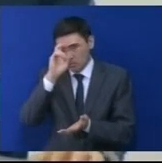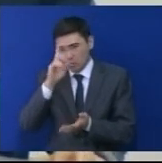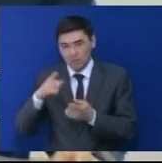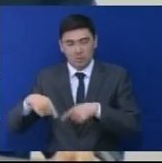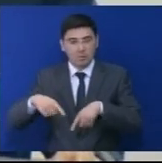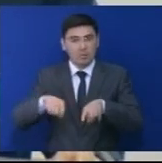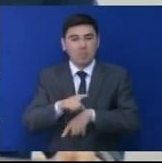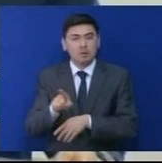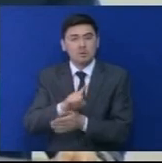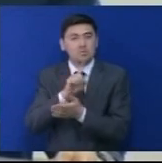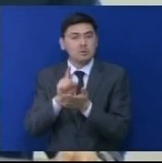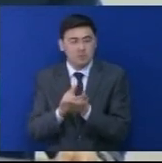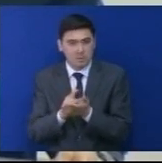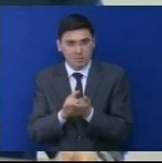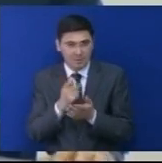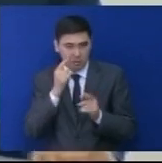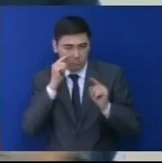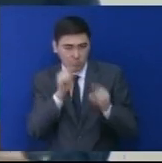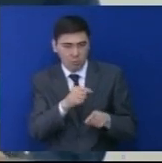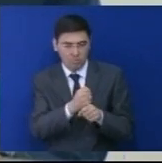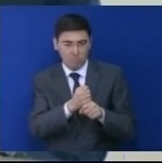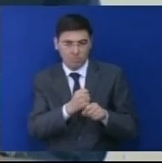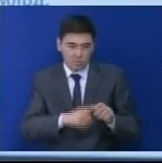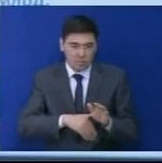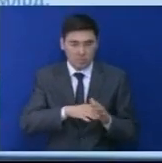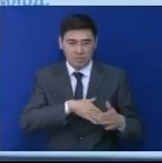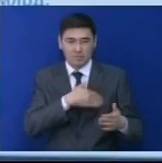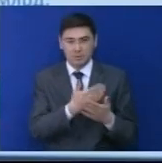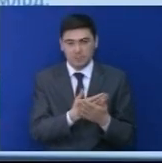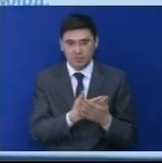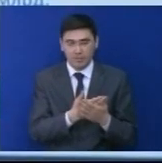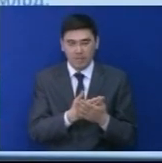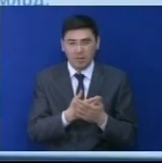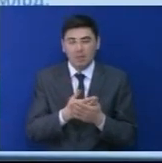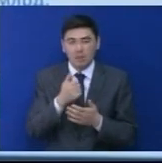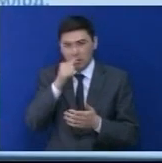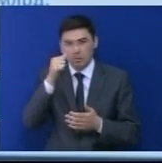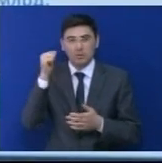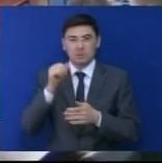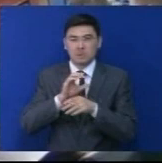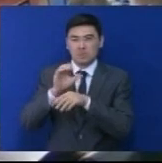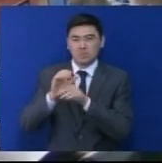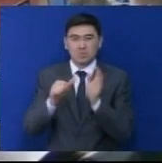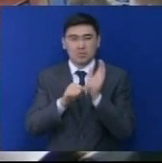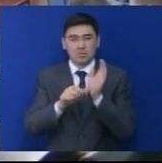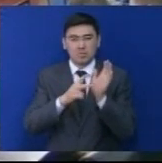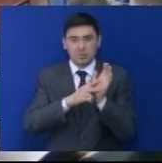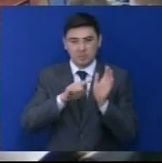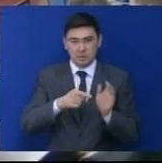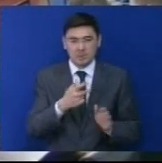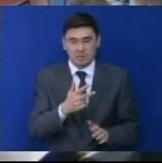органы должны активизировать работу в этом направлении. В прошлом году объем экспорта составил 68,3